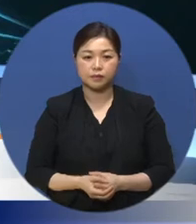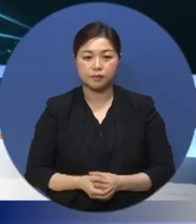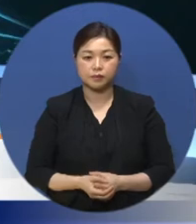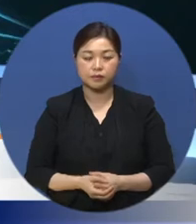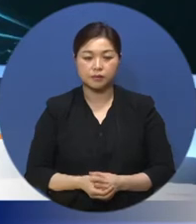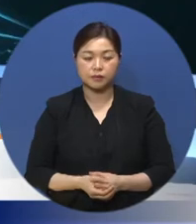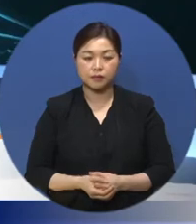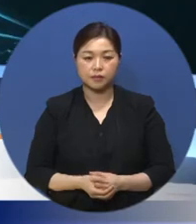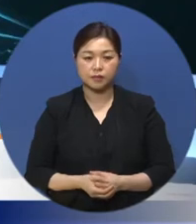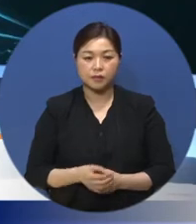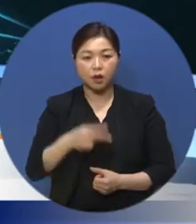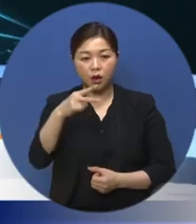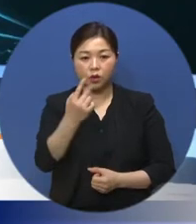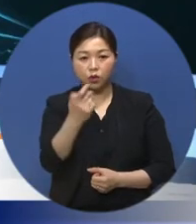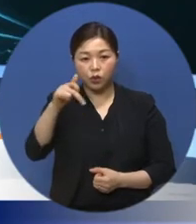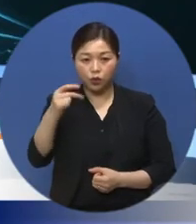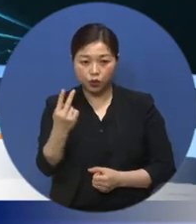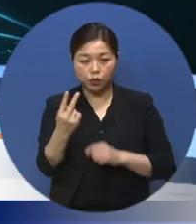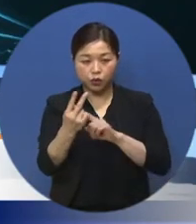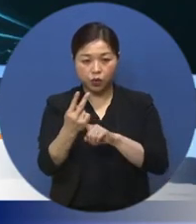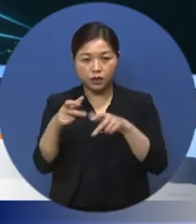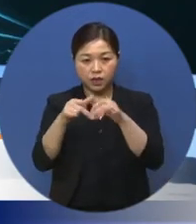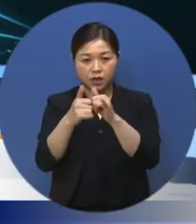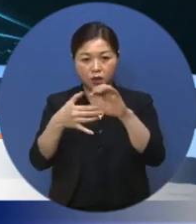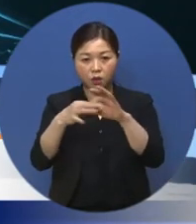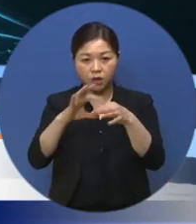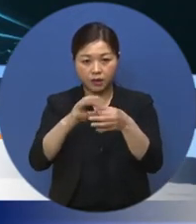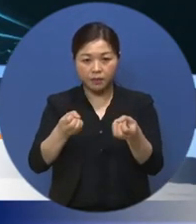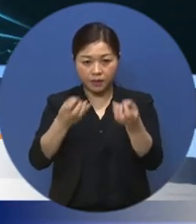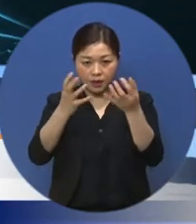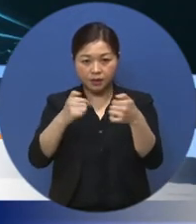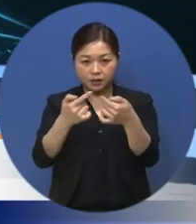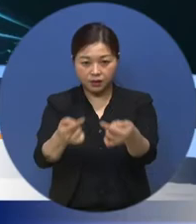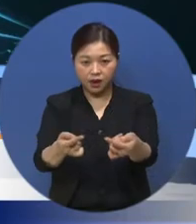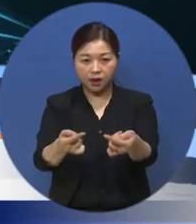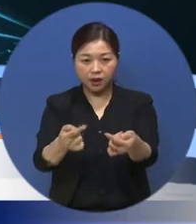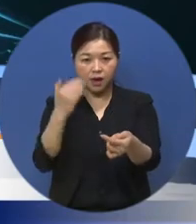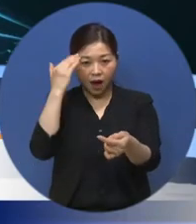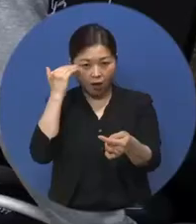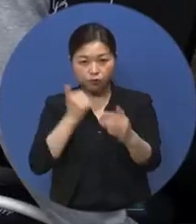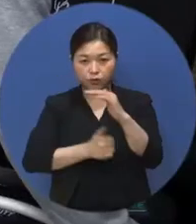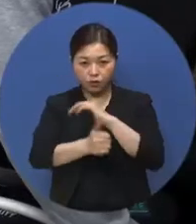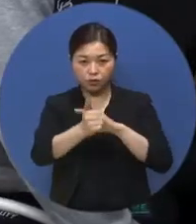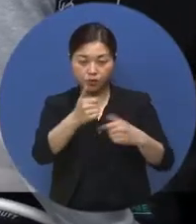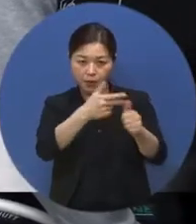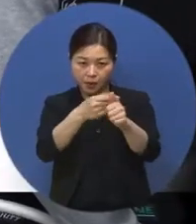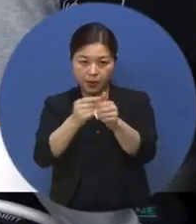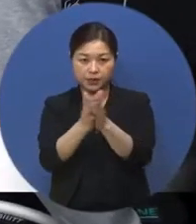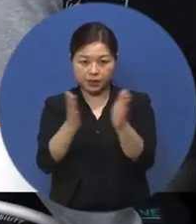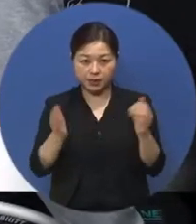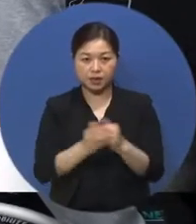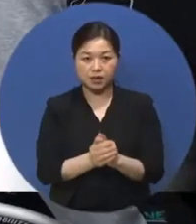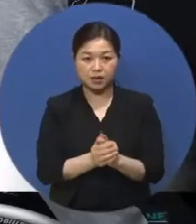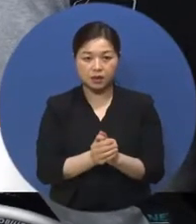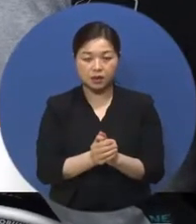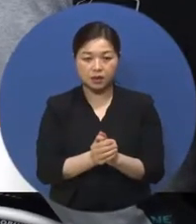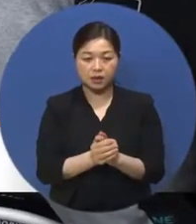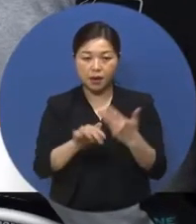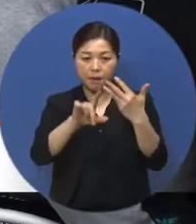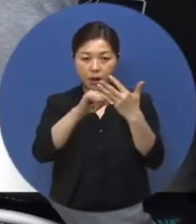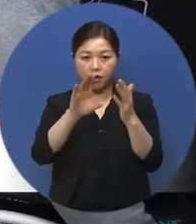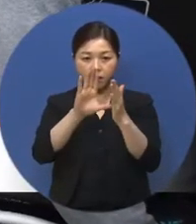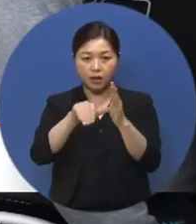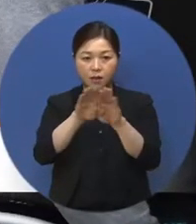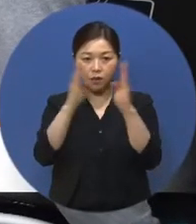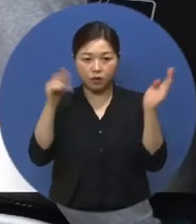도쿄 패럴림픽 에 출전하는 태극전사들의 예방접종이 시작됐습니다 오는 8월 개최 대는 도쿄